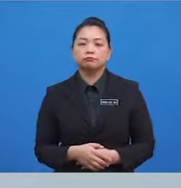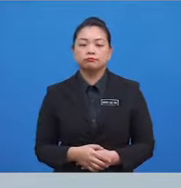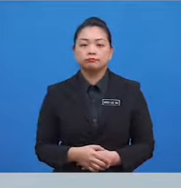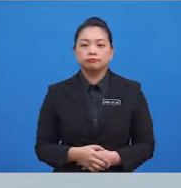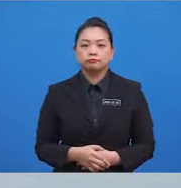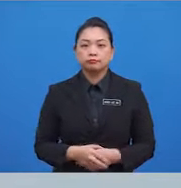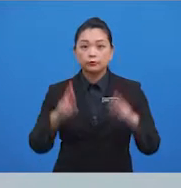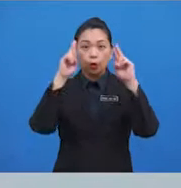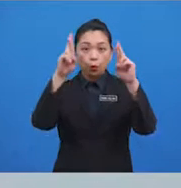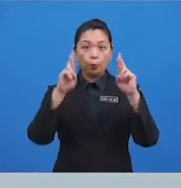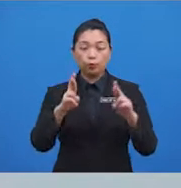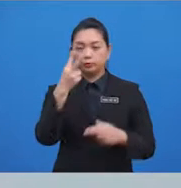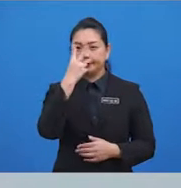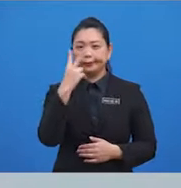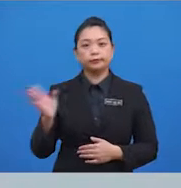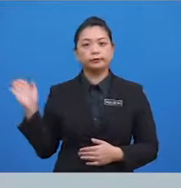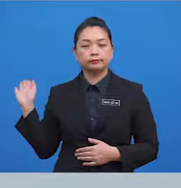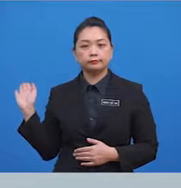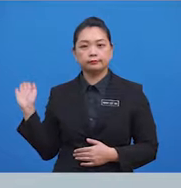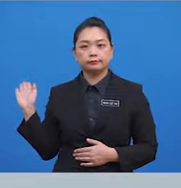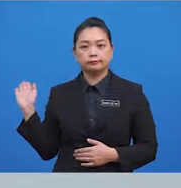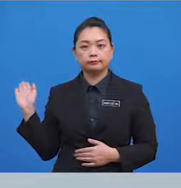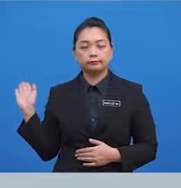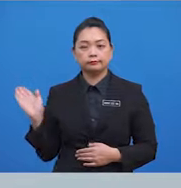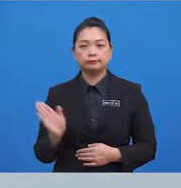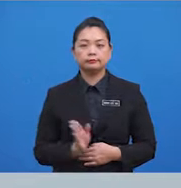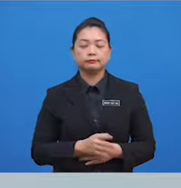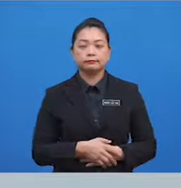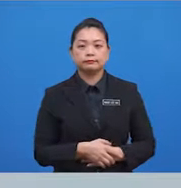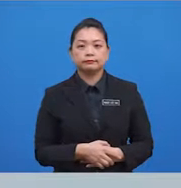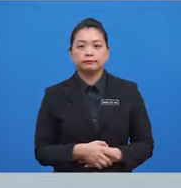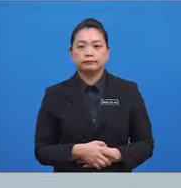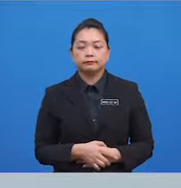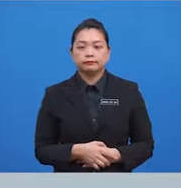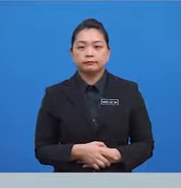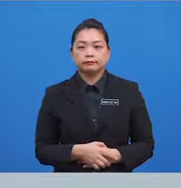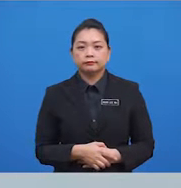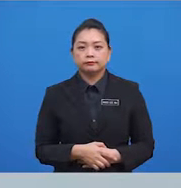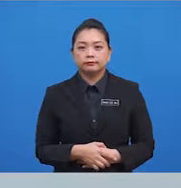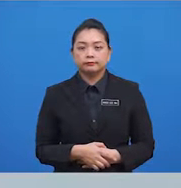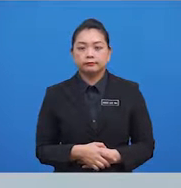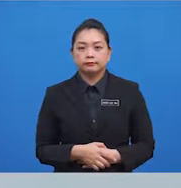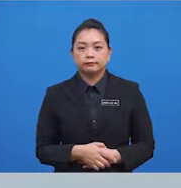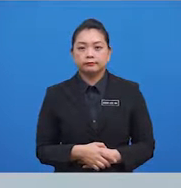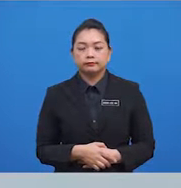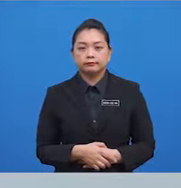Rumus luas permukaan kon ialah luas bulatan tambah luas permukaan melengkung,